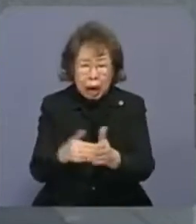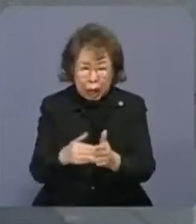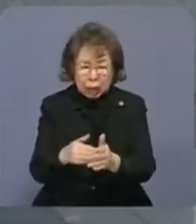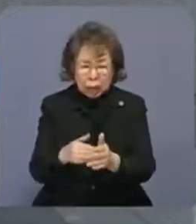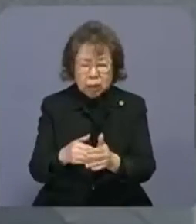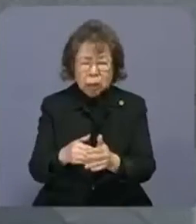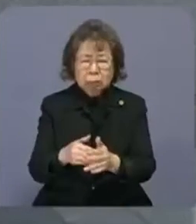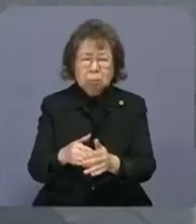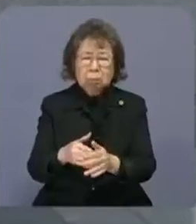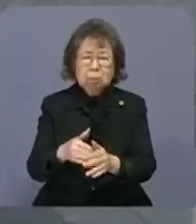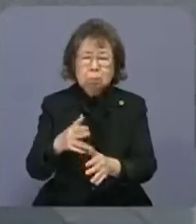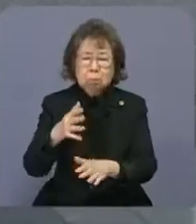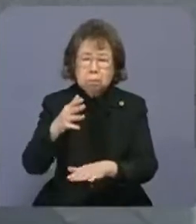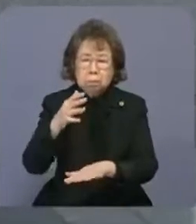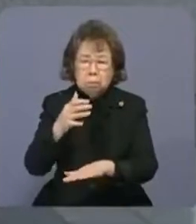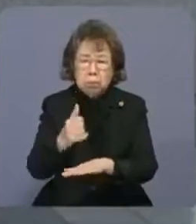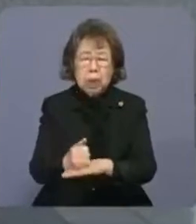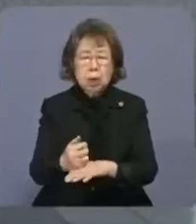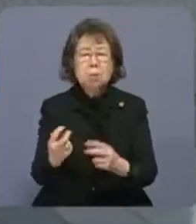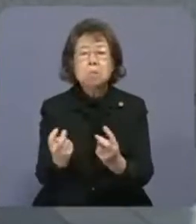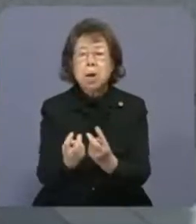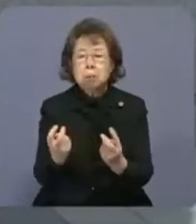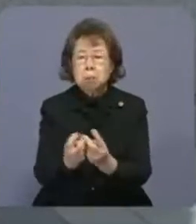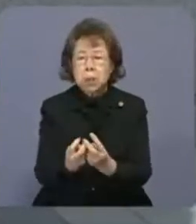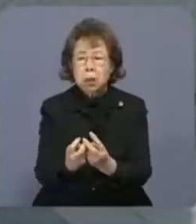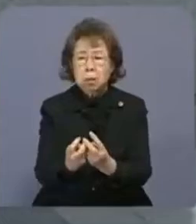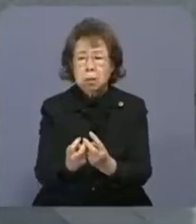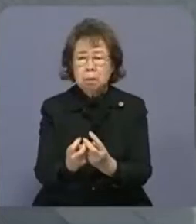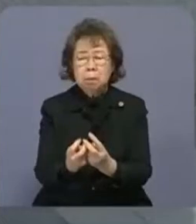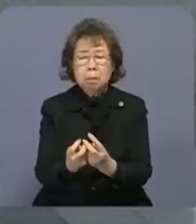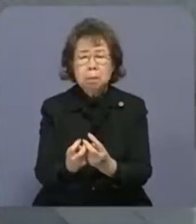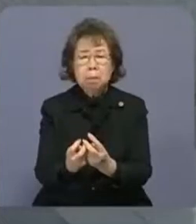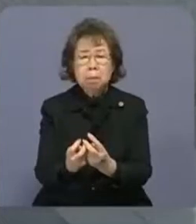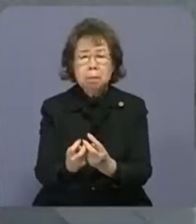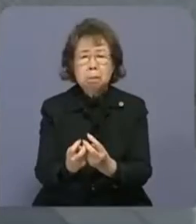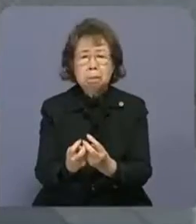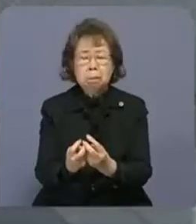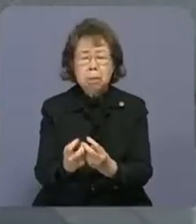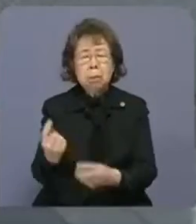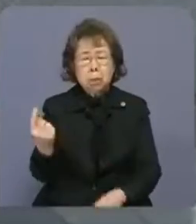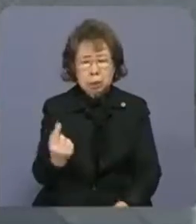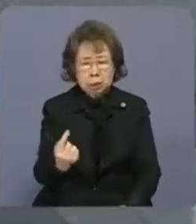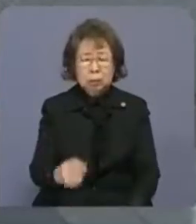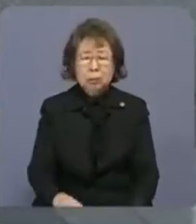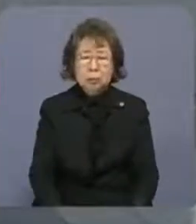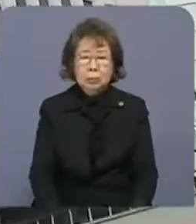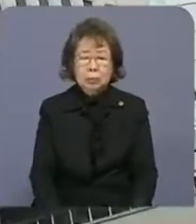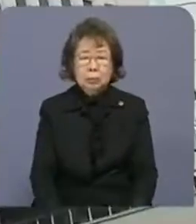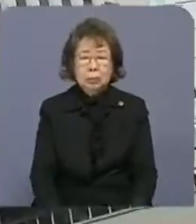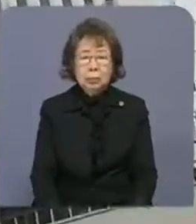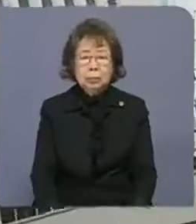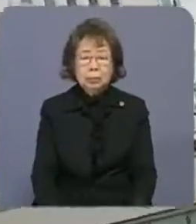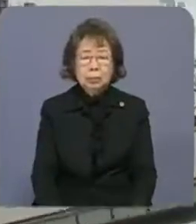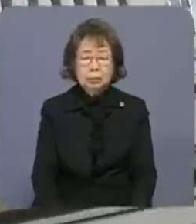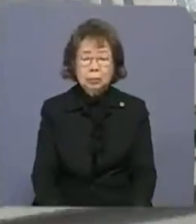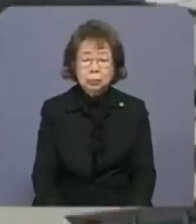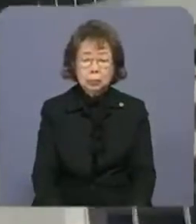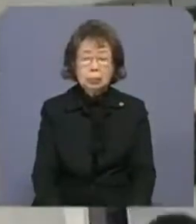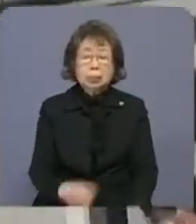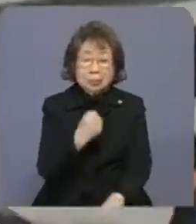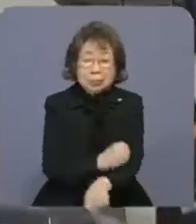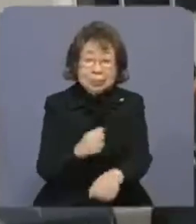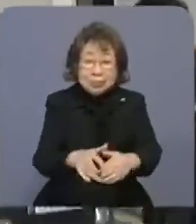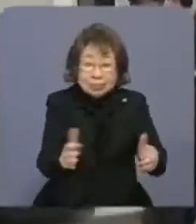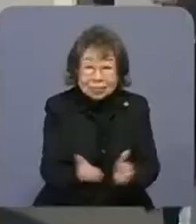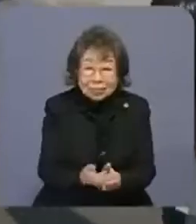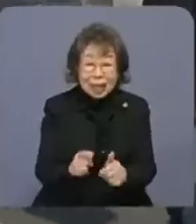수 있는 마지막 방법이 제 유일한 은하 9호 골 노조는 재판부가